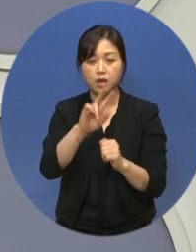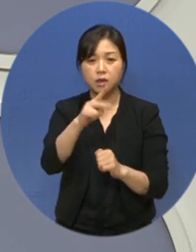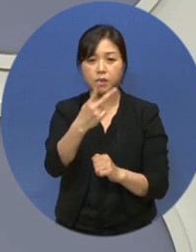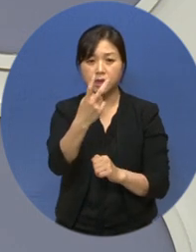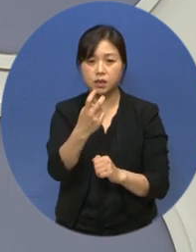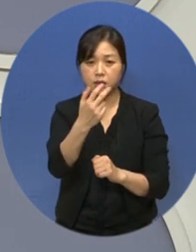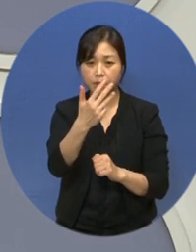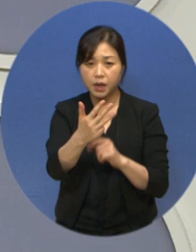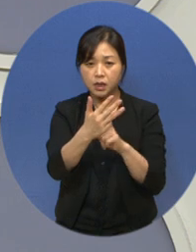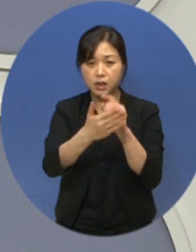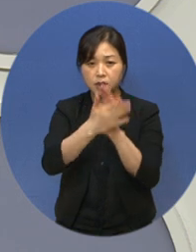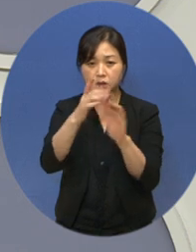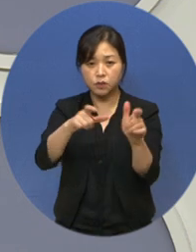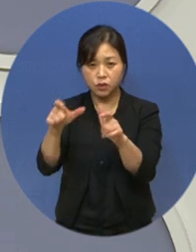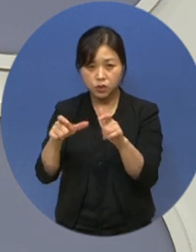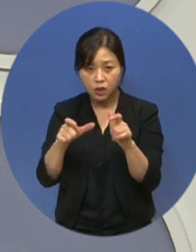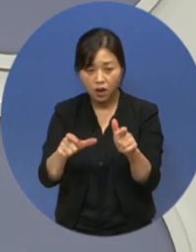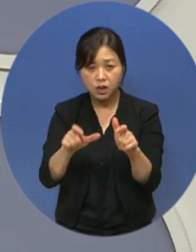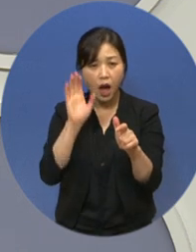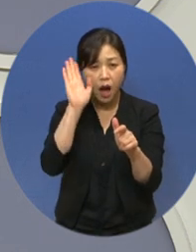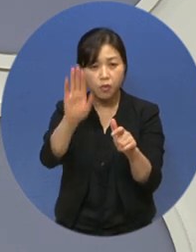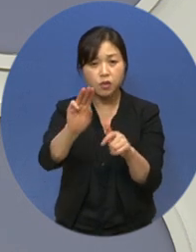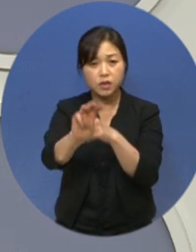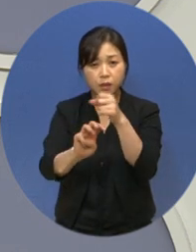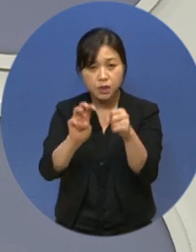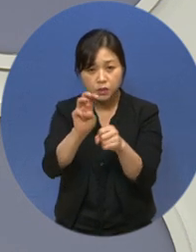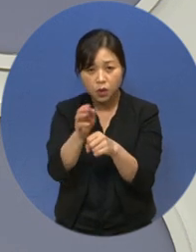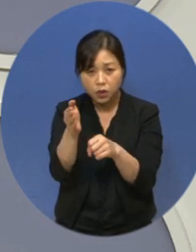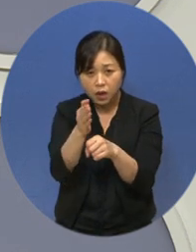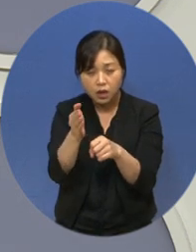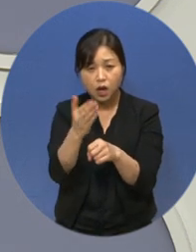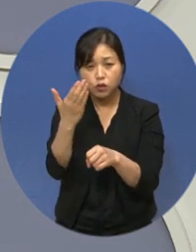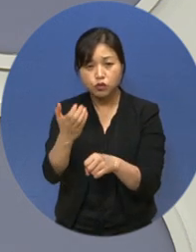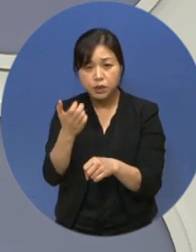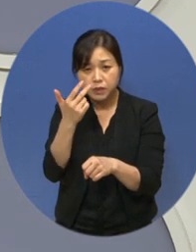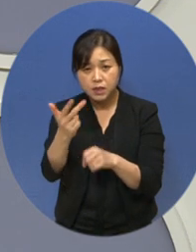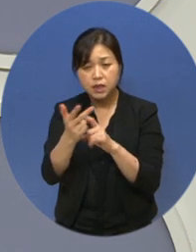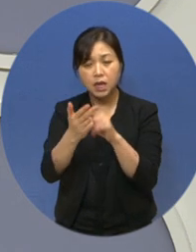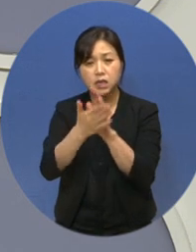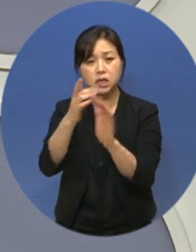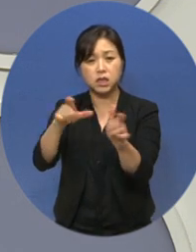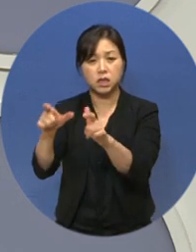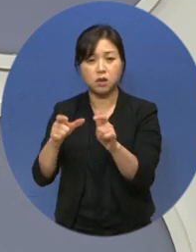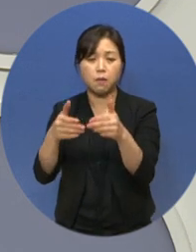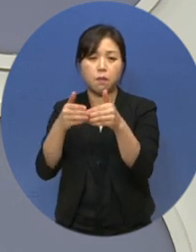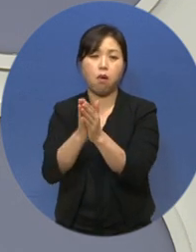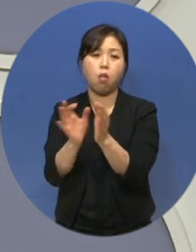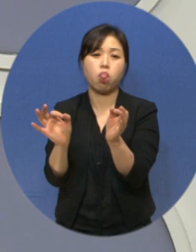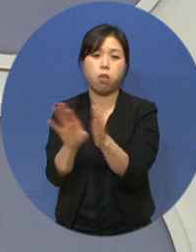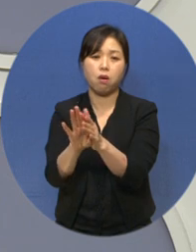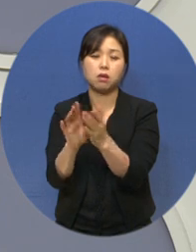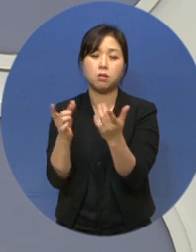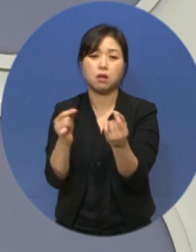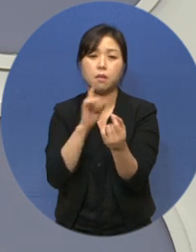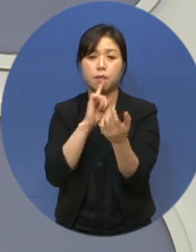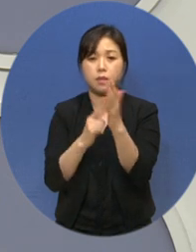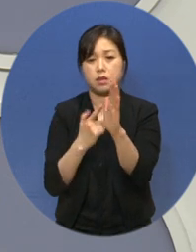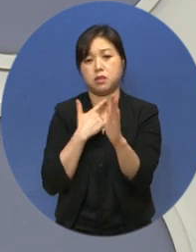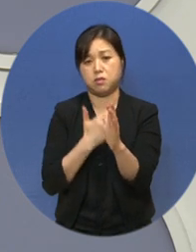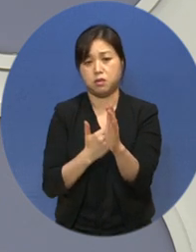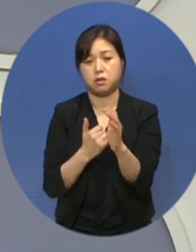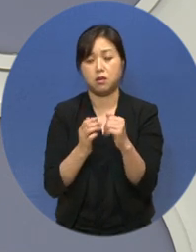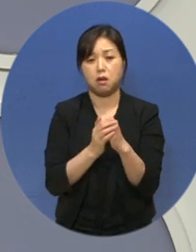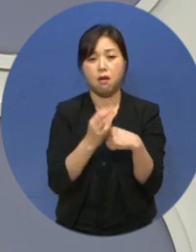무려 삼십 년 안에 97개 시구가 소멸될 위기에 빠질 것이다 라는 발표를 한 적이 있습니다 한 마디로